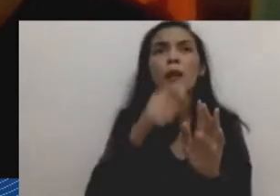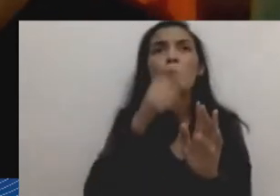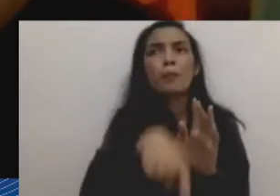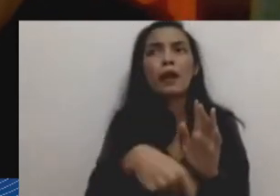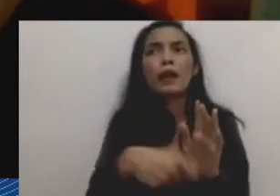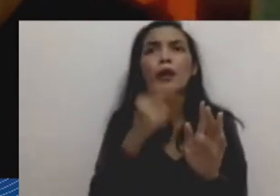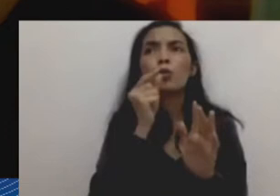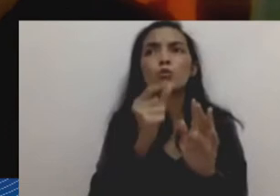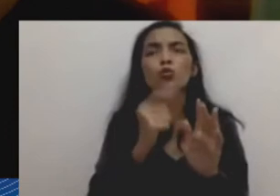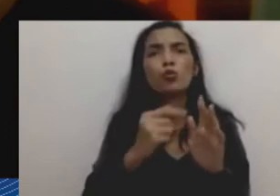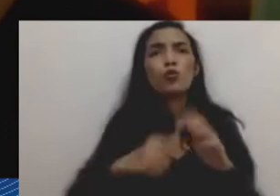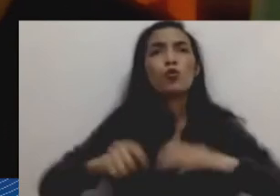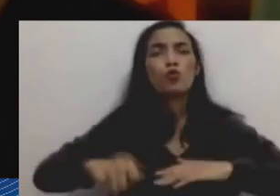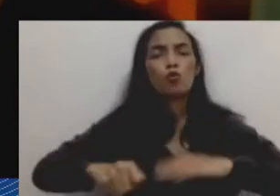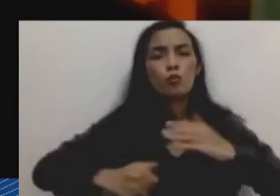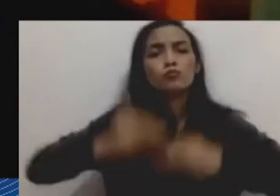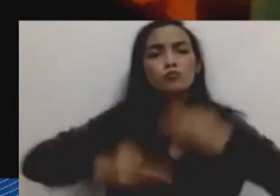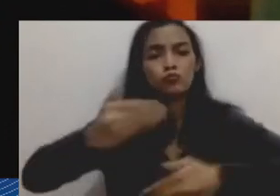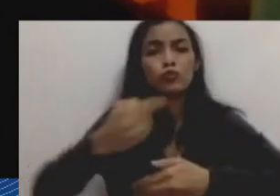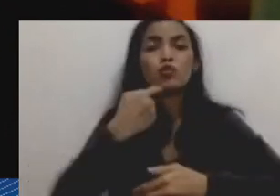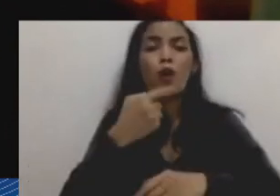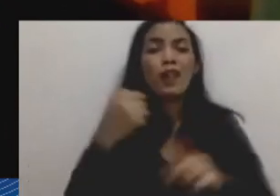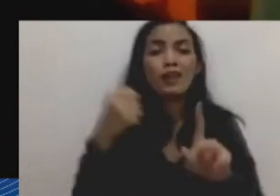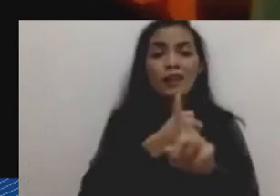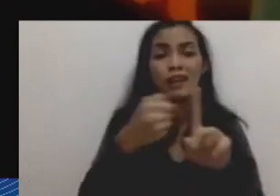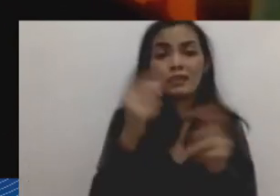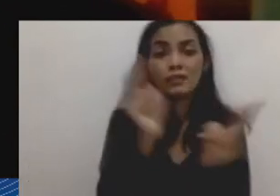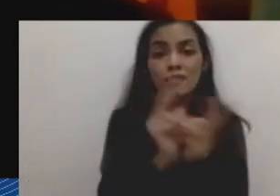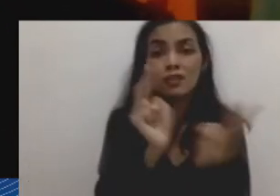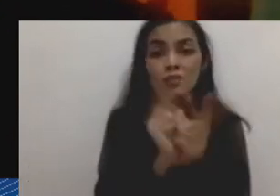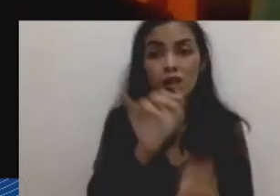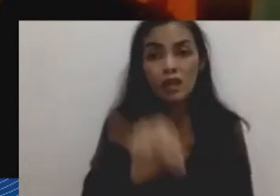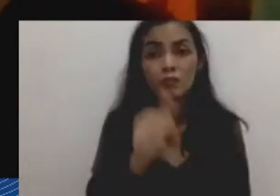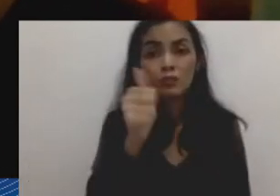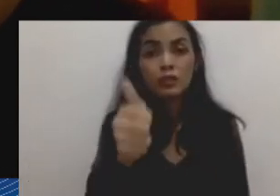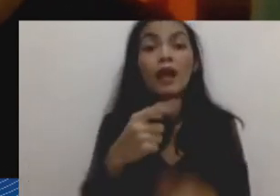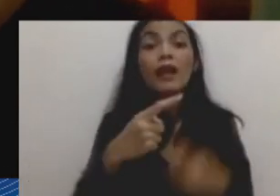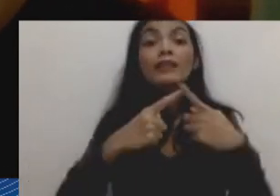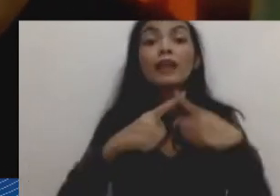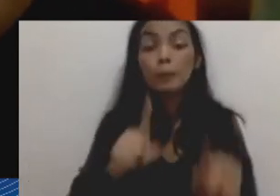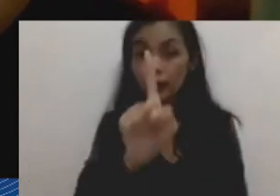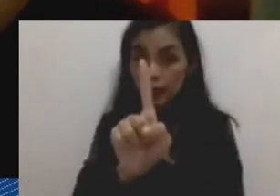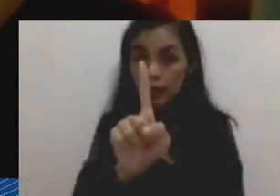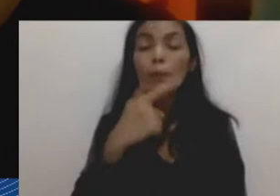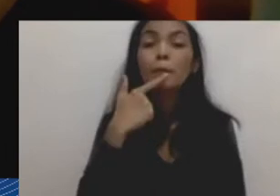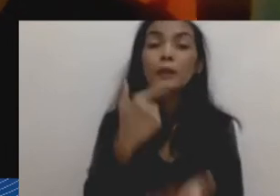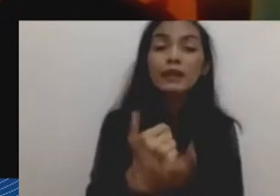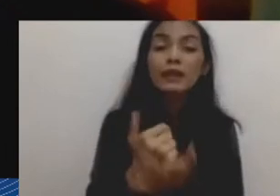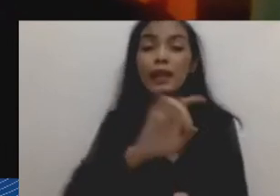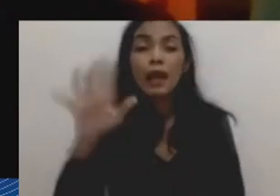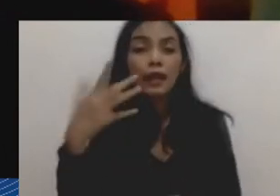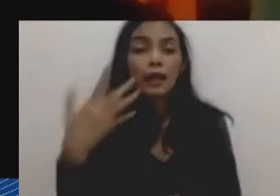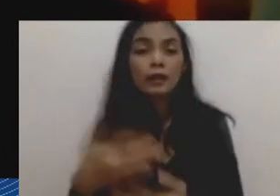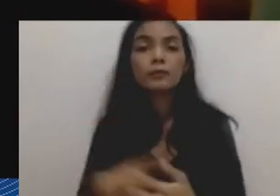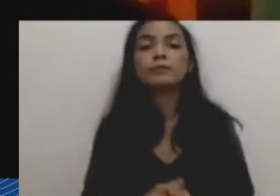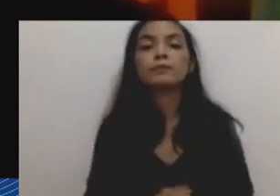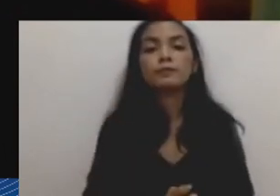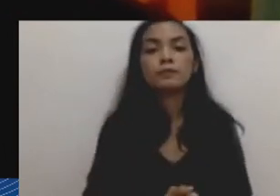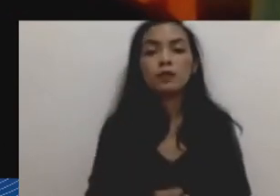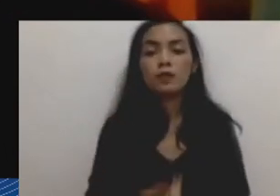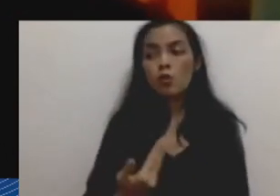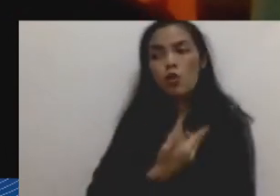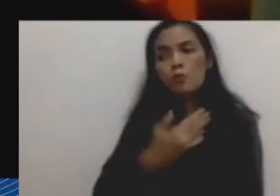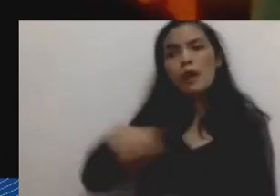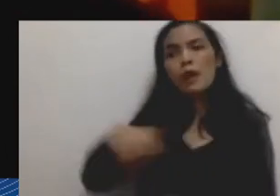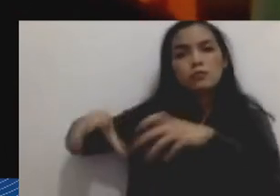operasionalisasi hukum terhadap persoalan kekerasan seksual. Nah, tapi yang paling penting lagi adalah para korban ini